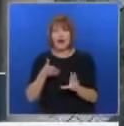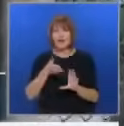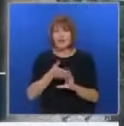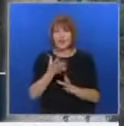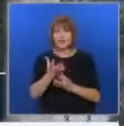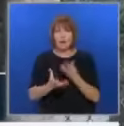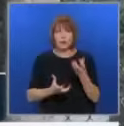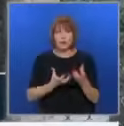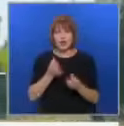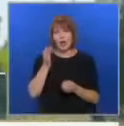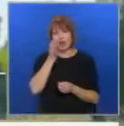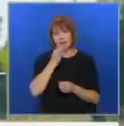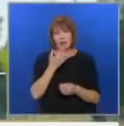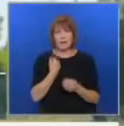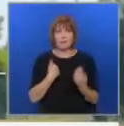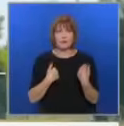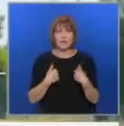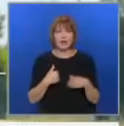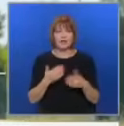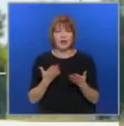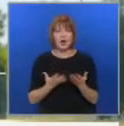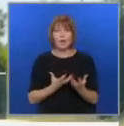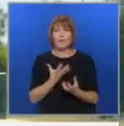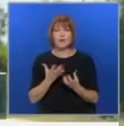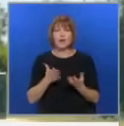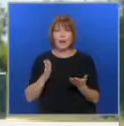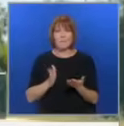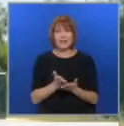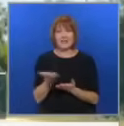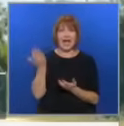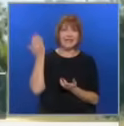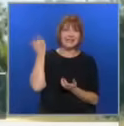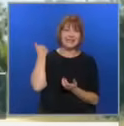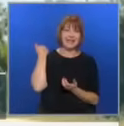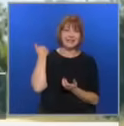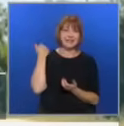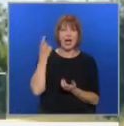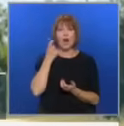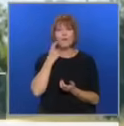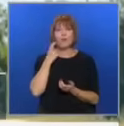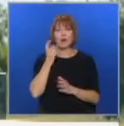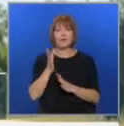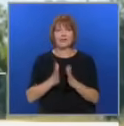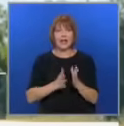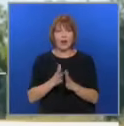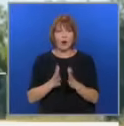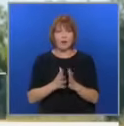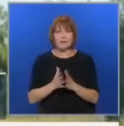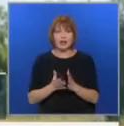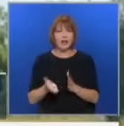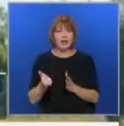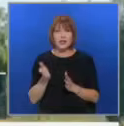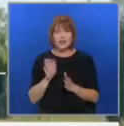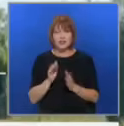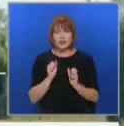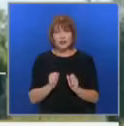пожара, но няма пострадали. Останахме горе, но пожара мина зад нас вече в Боровата гора и оставаме затворени там. И чакахме да приключи